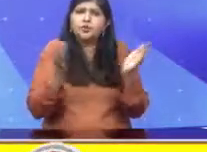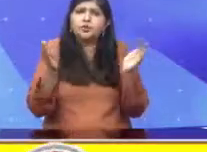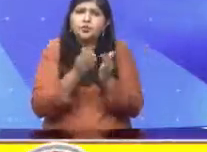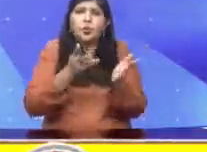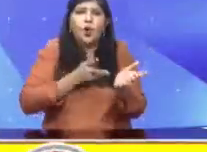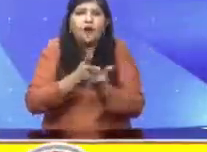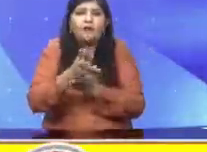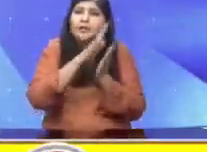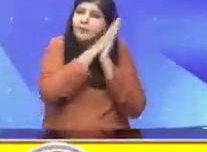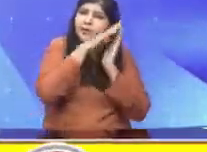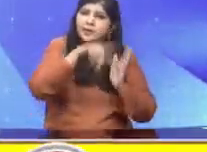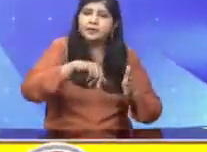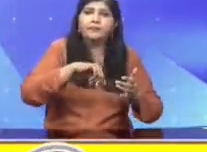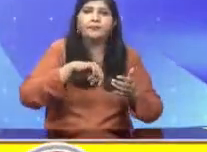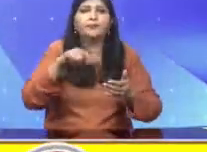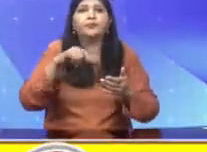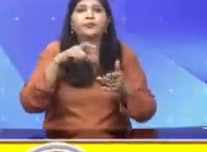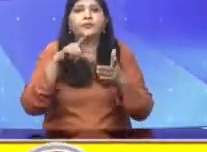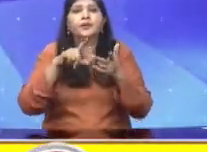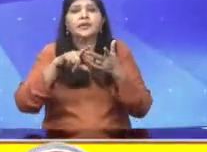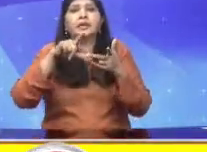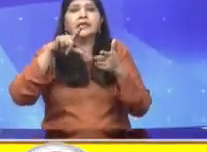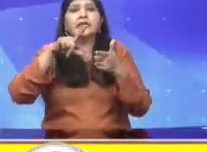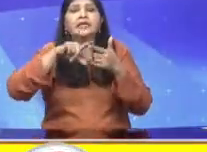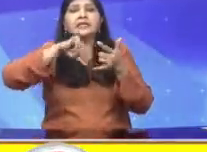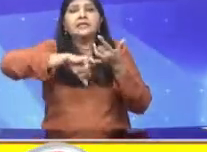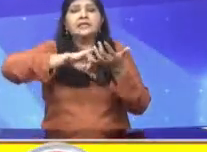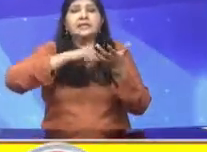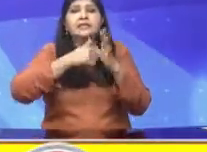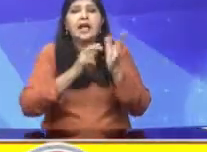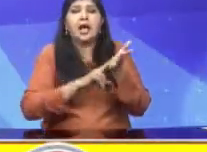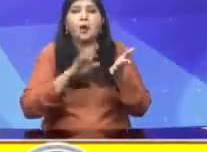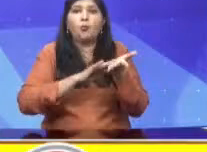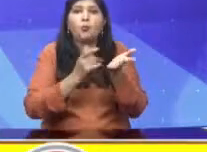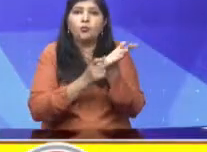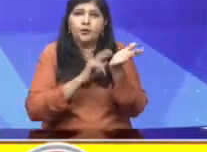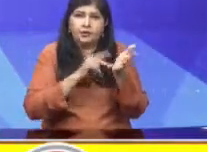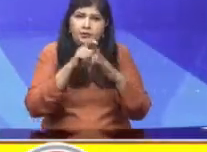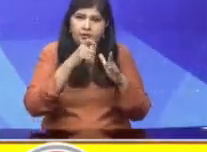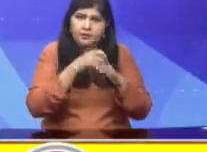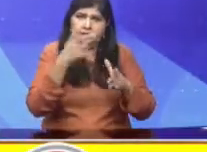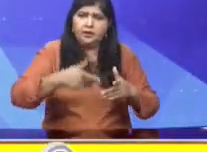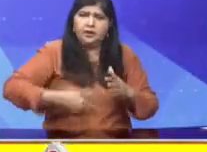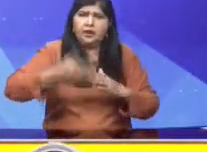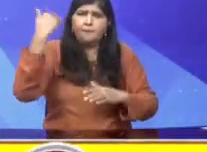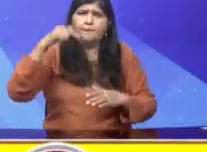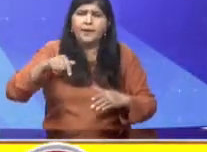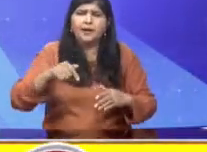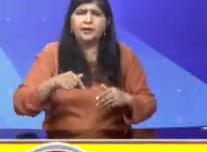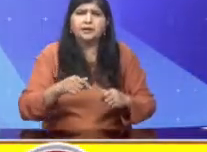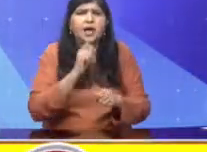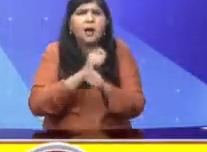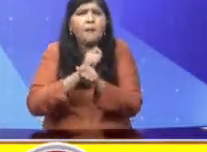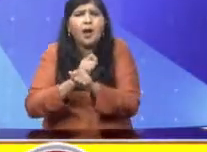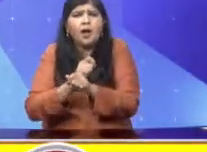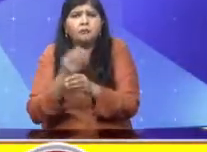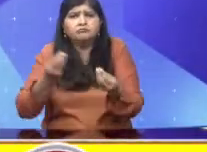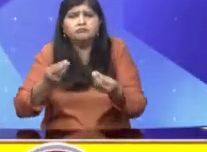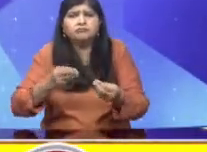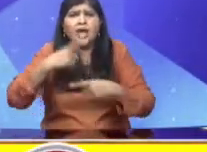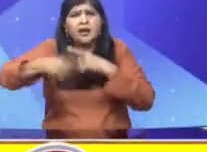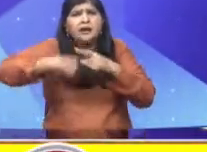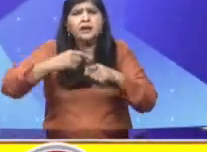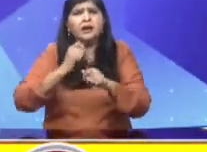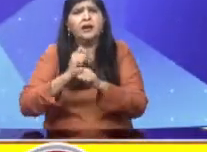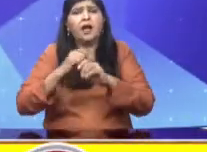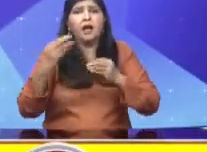रहने वाले स्रिमान इसाक मुंडा जी इसाक जी कभी एक दिहाडी मद्दूर की रुप में काम करते